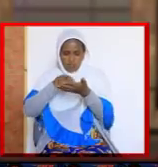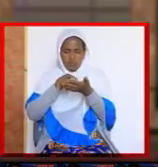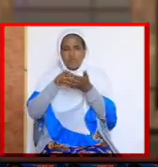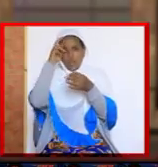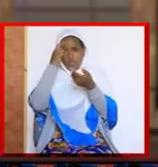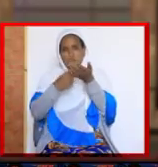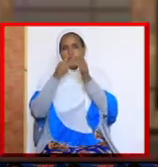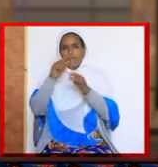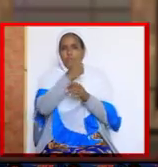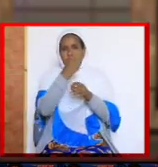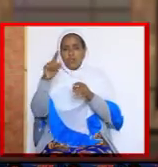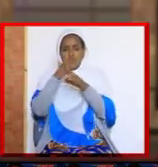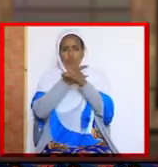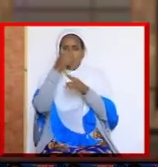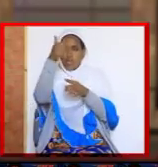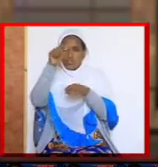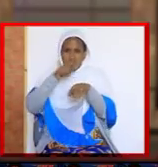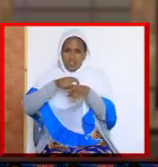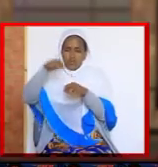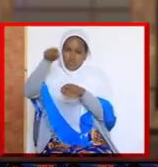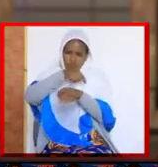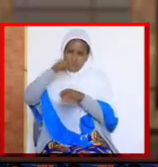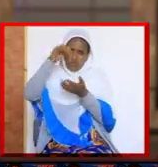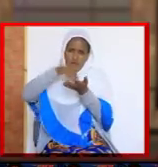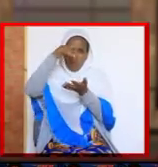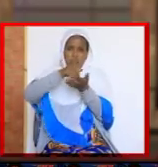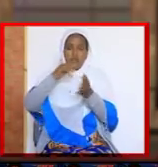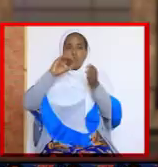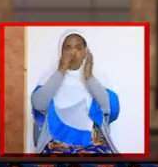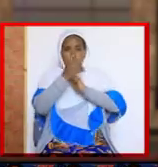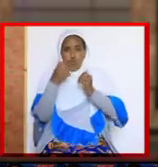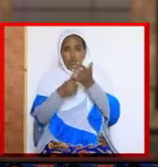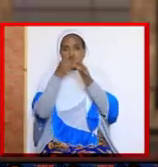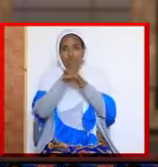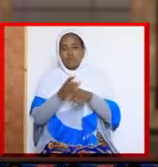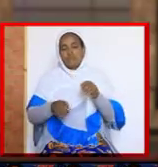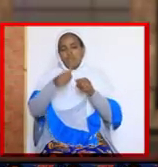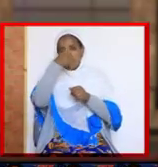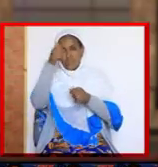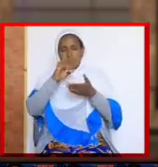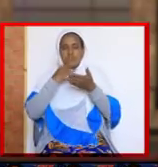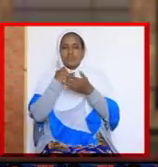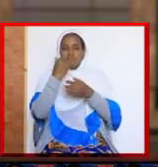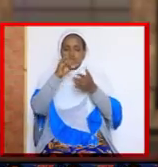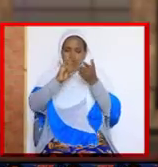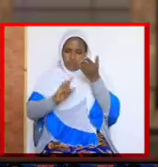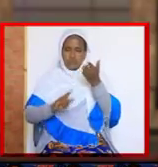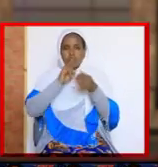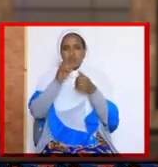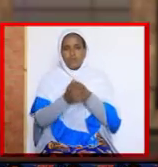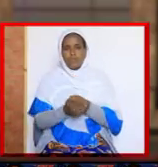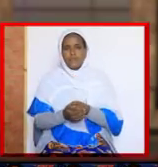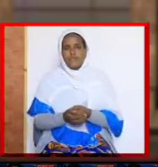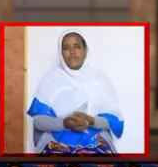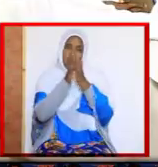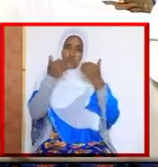ያው ምንም እያንዳንዱ መዝሙር 10 ጊዜ የሚመላለስ ቢሆንም እንኳ ባጭሩ እንዲያው ስምስሙን ብቻ ለማለት ነው የተናገር ነው